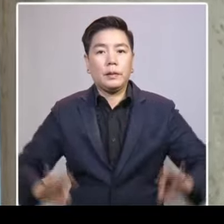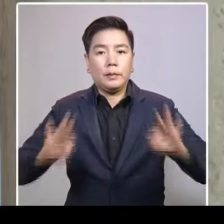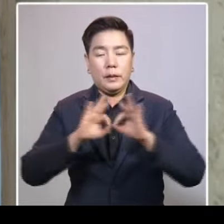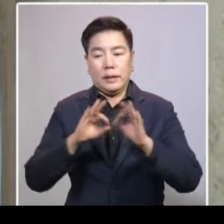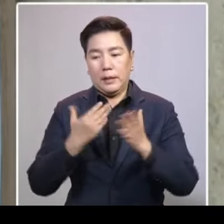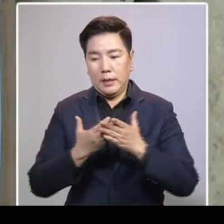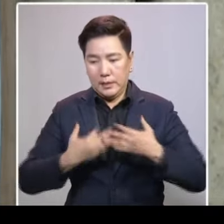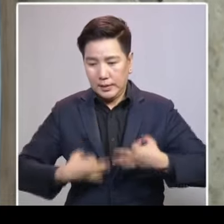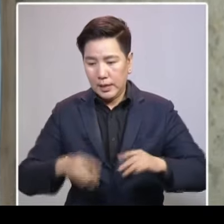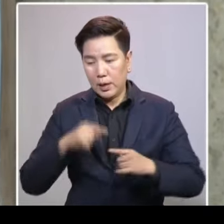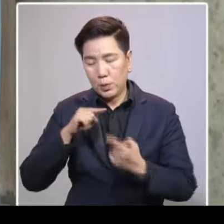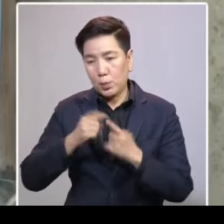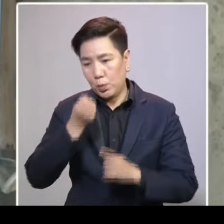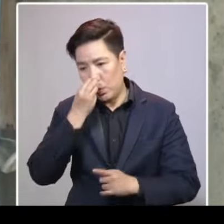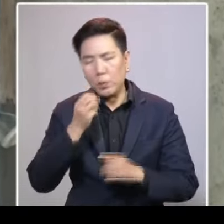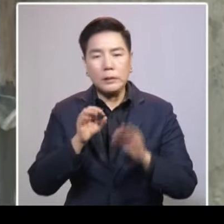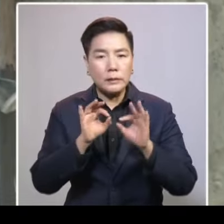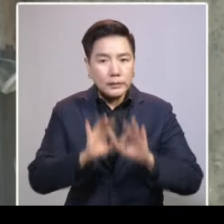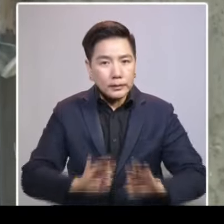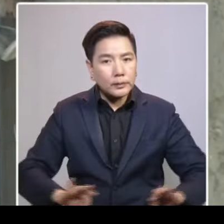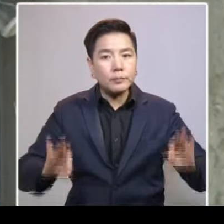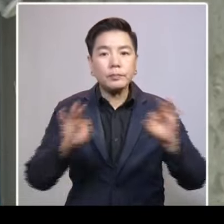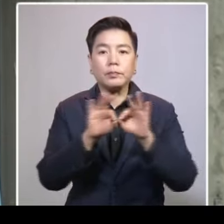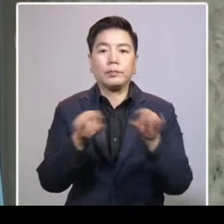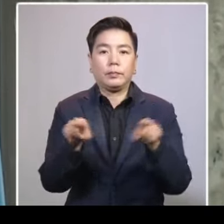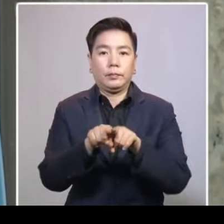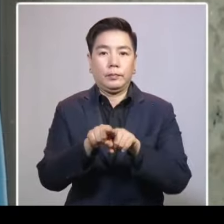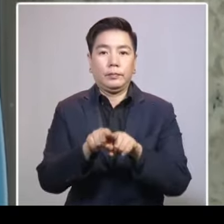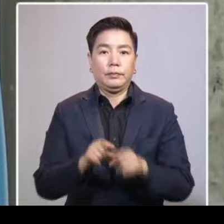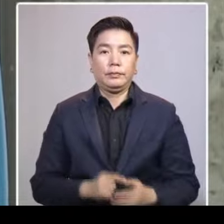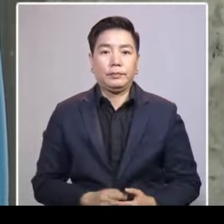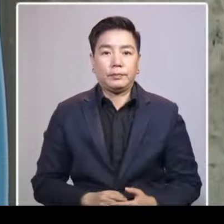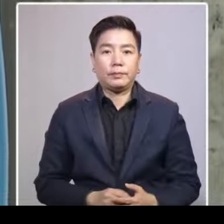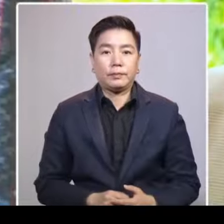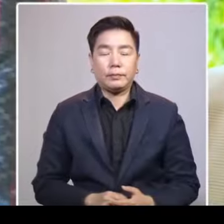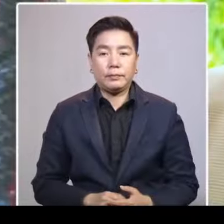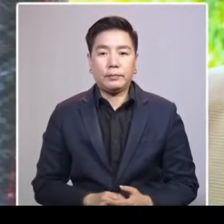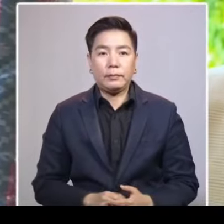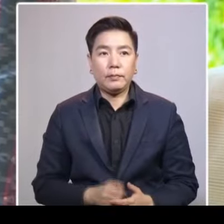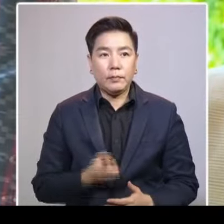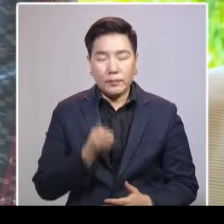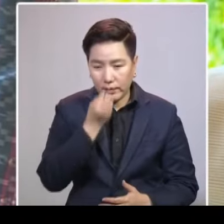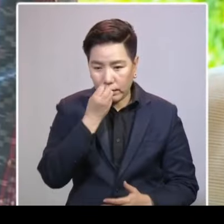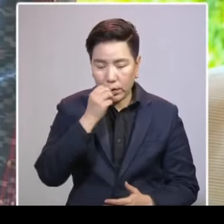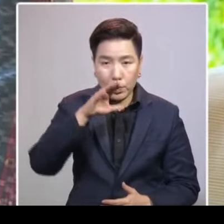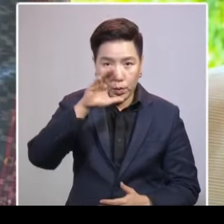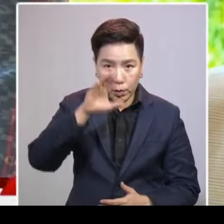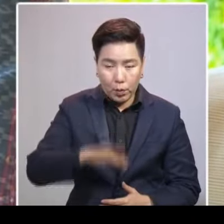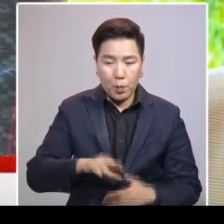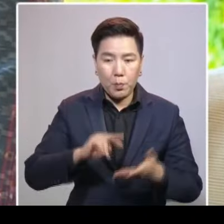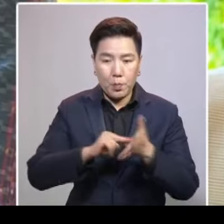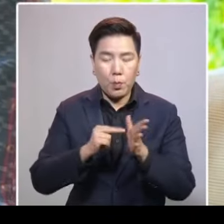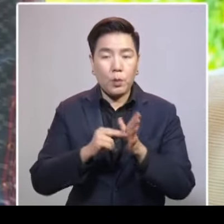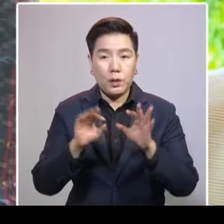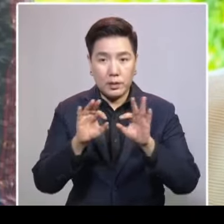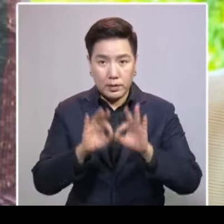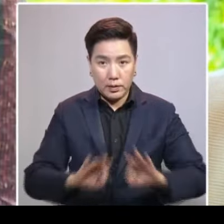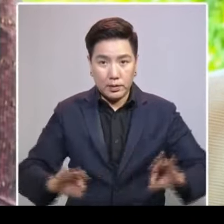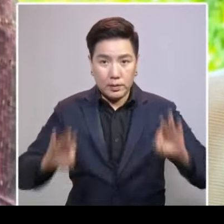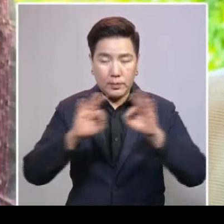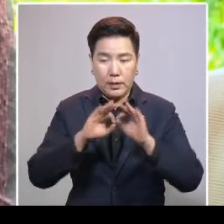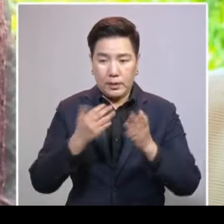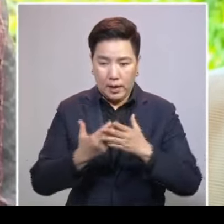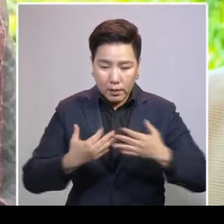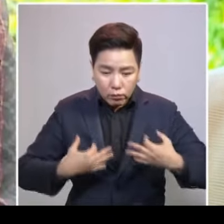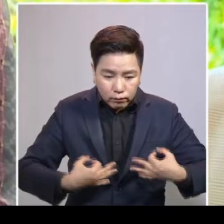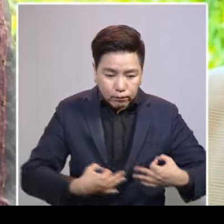ที่เกี่ยวกับเรื่องดอกเบี้ยก็เป็นเรื่องสำคัญเช่นกัน เพราะนั้นการลดดอกเบี้ยเนี่ยเป็นเรื่องที่สำคัญเพราะว่ารายจ่าย